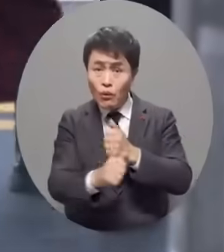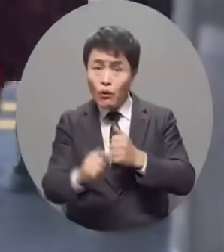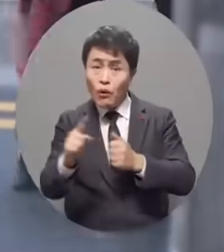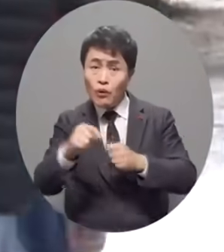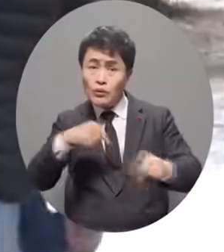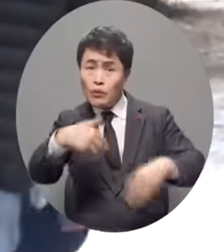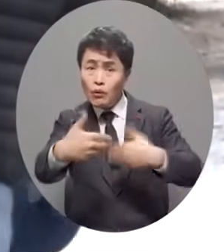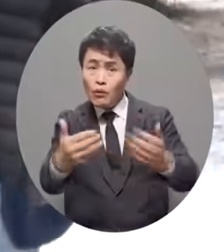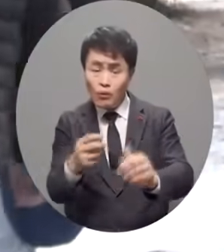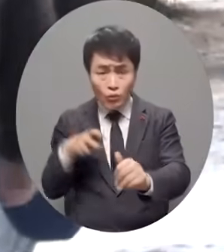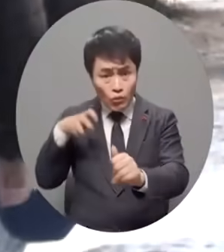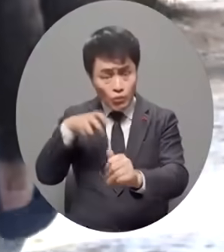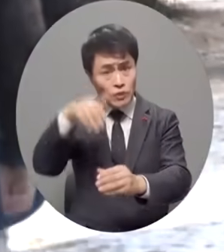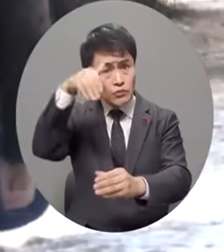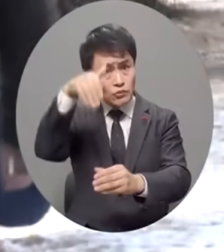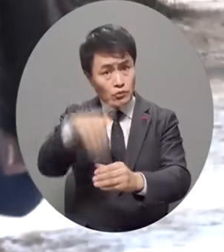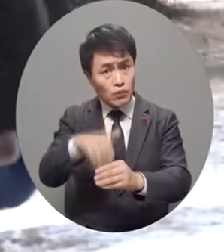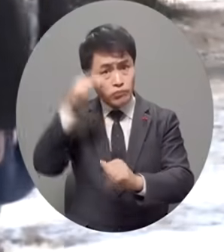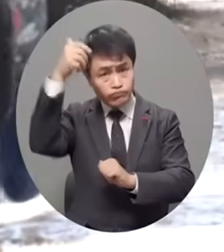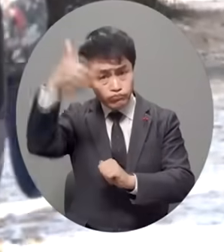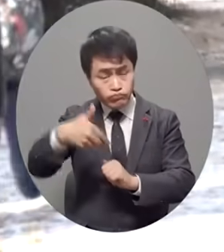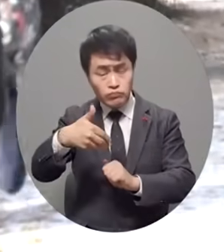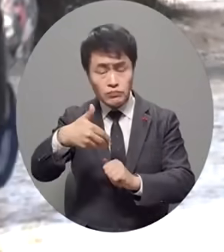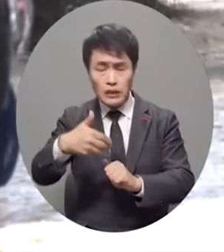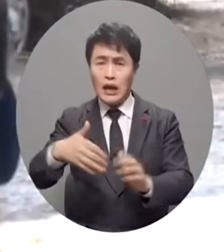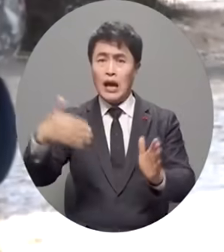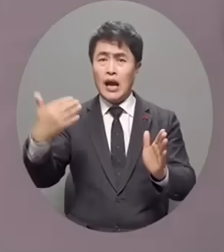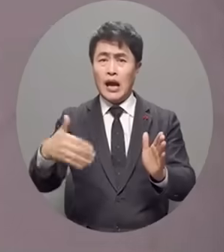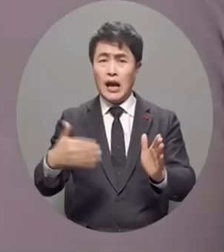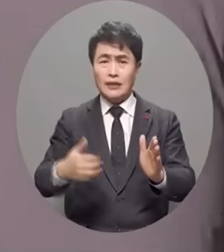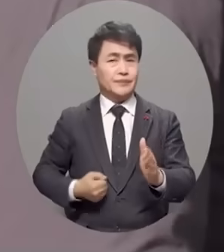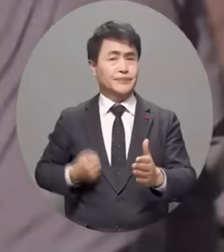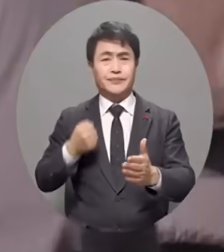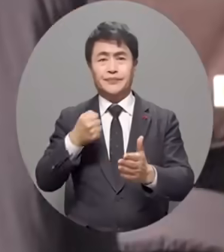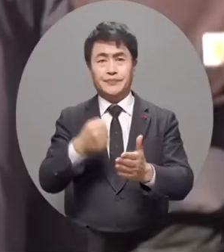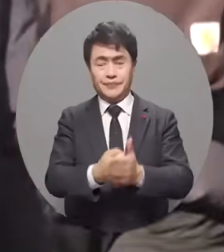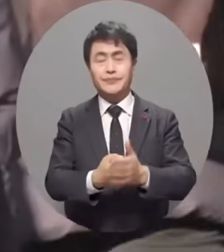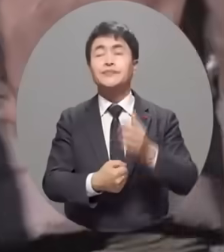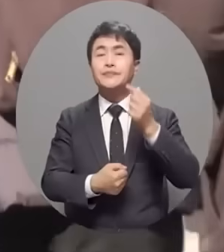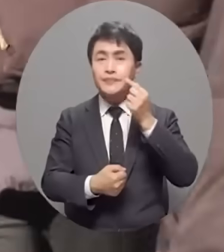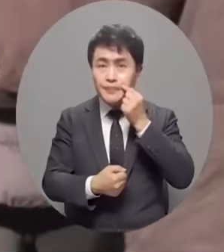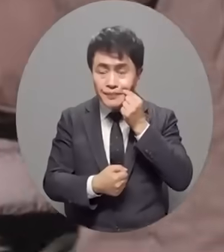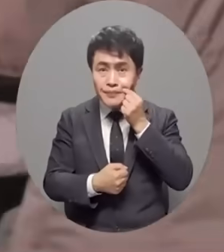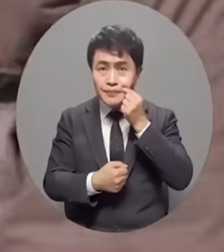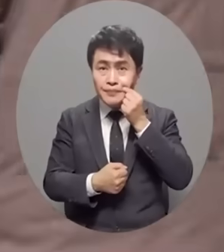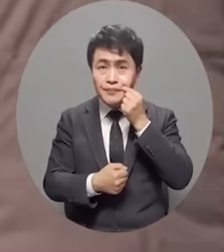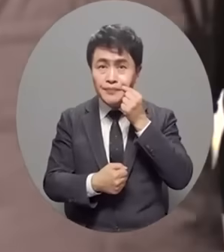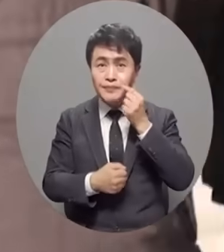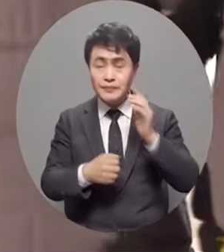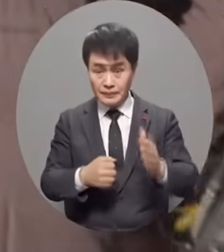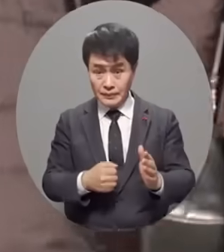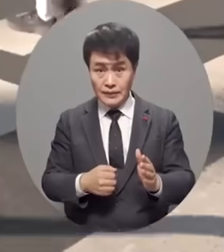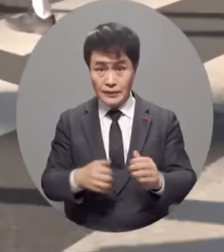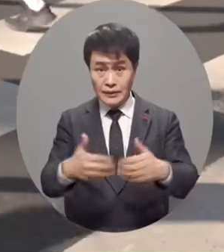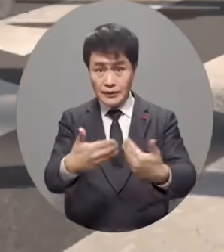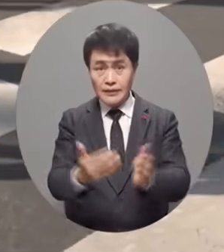정당의 후보자에게 투표할 것인지 물었더니 아직 마음을 결정하지 못했다는 이른바